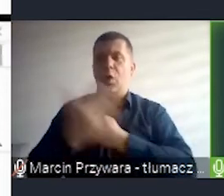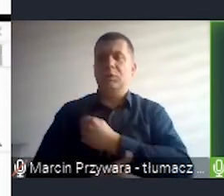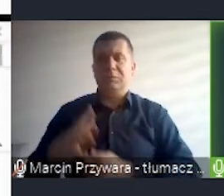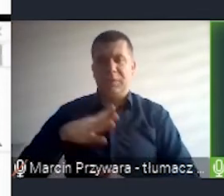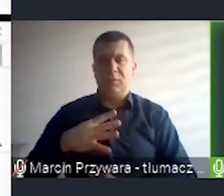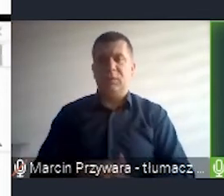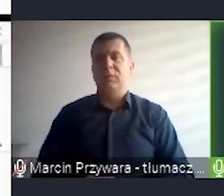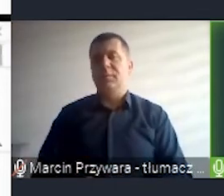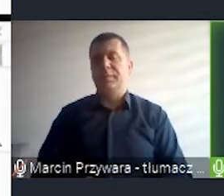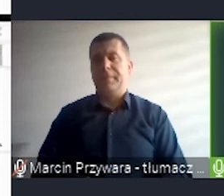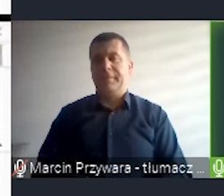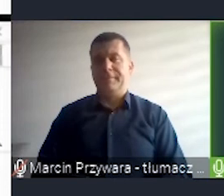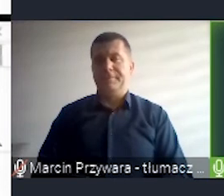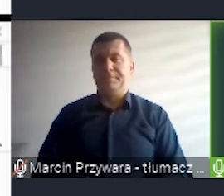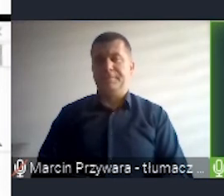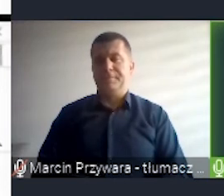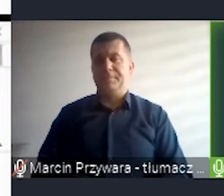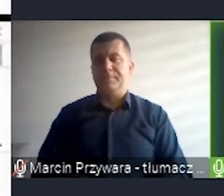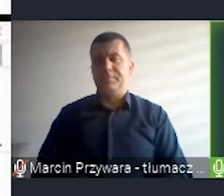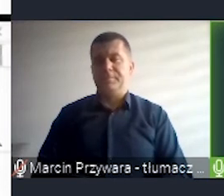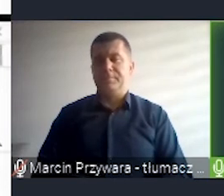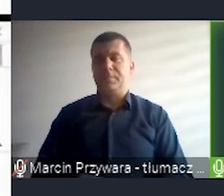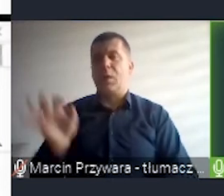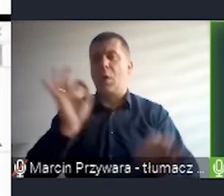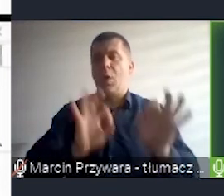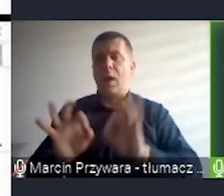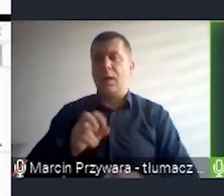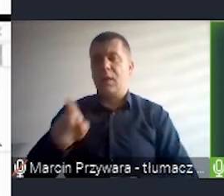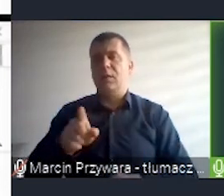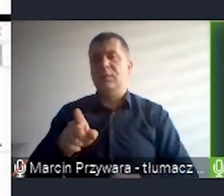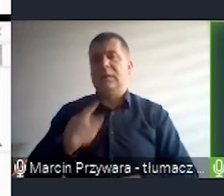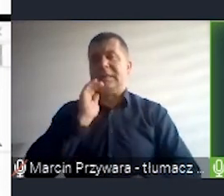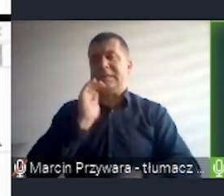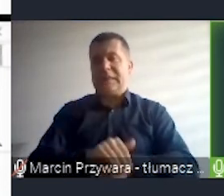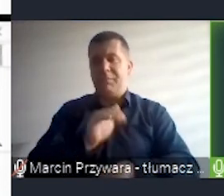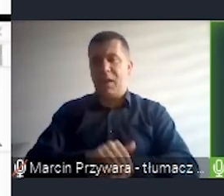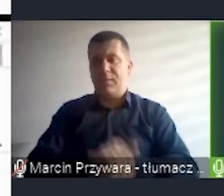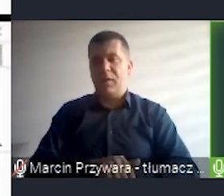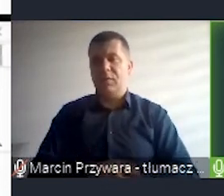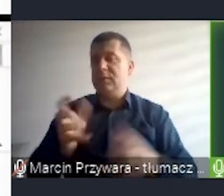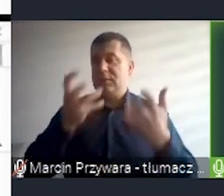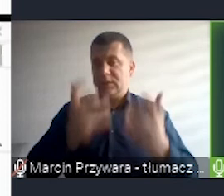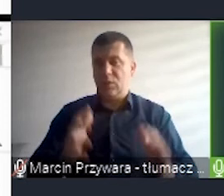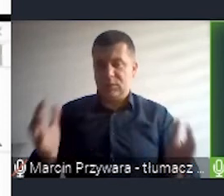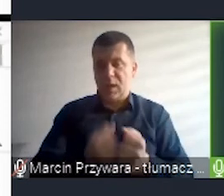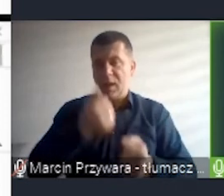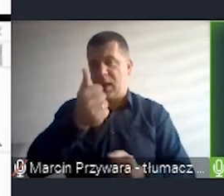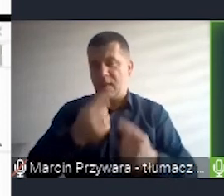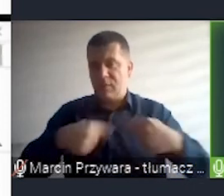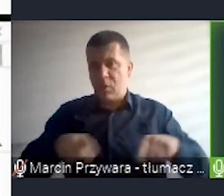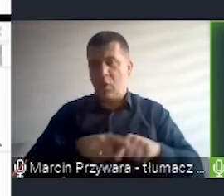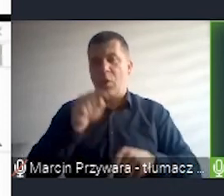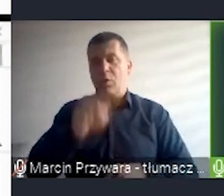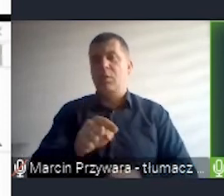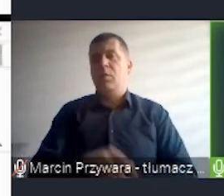zdarzyły, to korekta za to, że zamawiający chciał znaleźć jednego wykonawcę, który